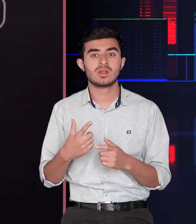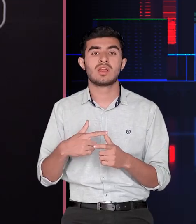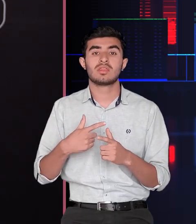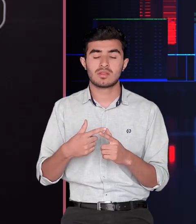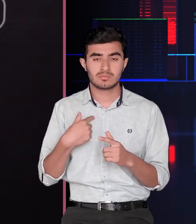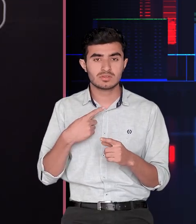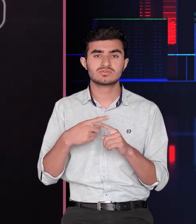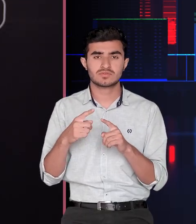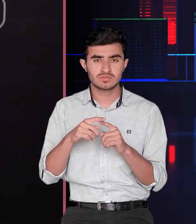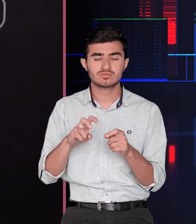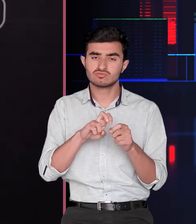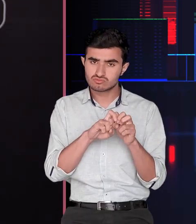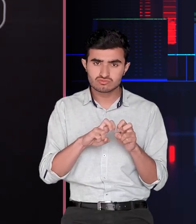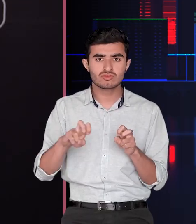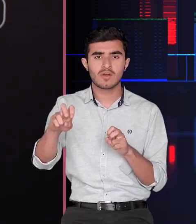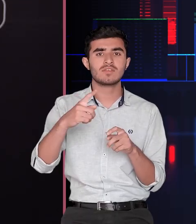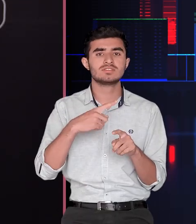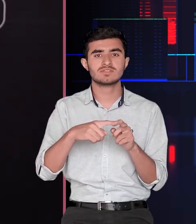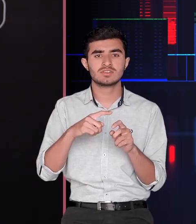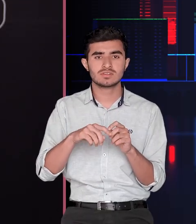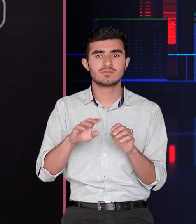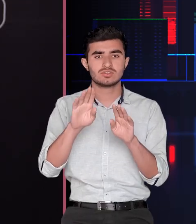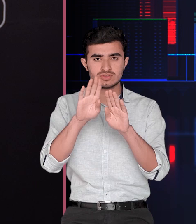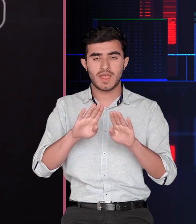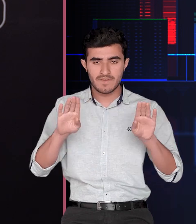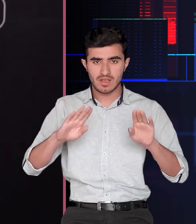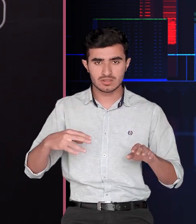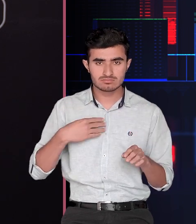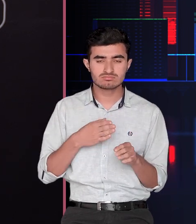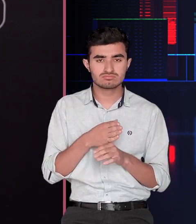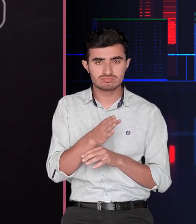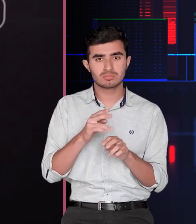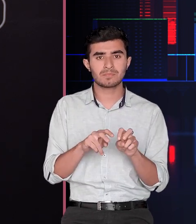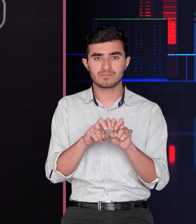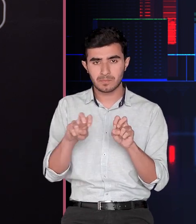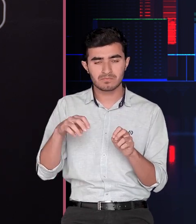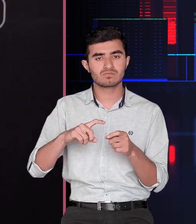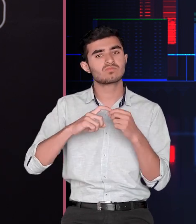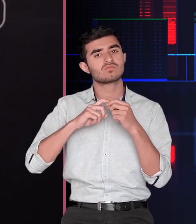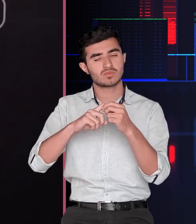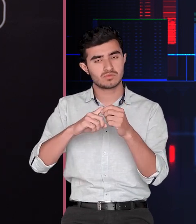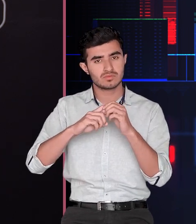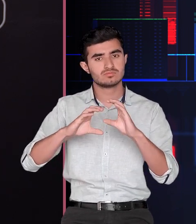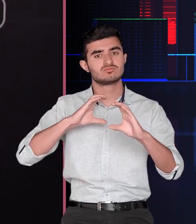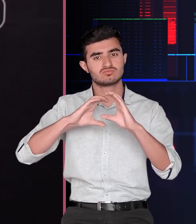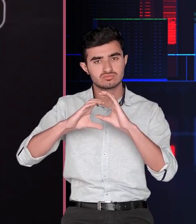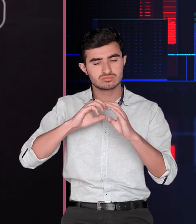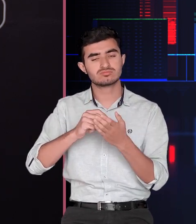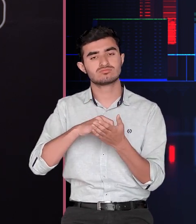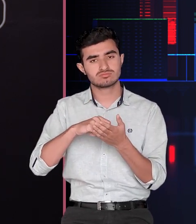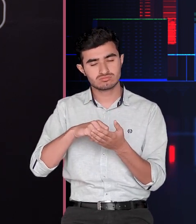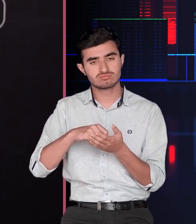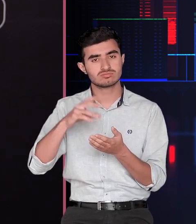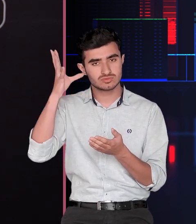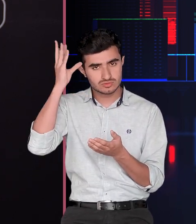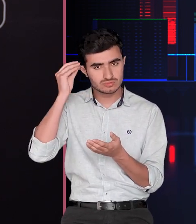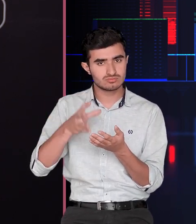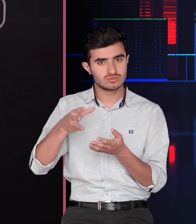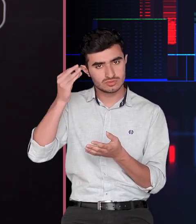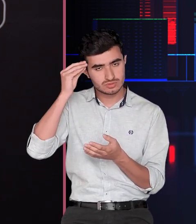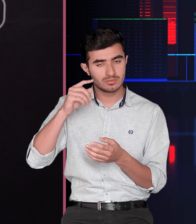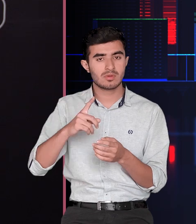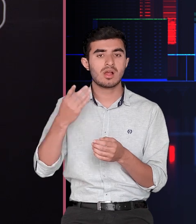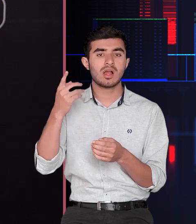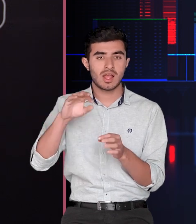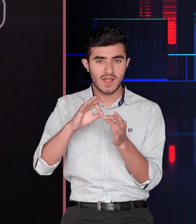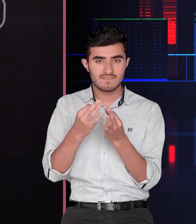फॉर टू डॉक्यूमेंट दिस गाइज। एंड उसके बाद मैंने मैक्सिमम ट्रैवल किया, जितने भी फेस्टिवल्स